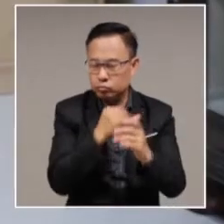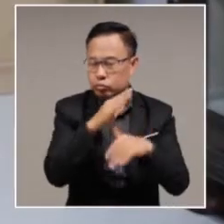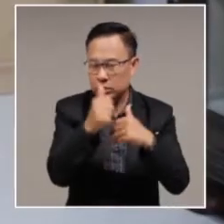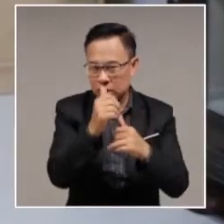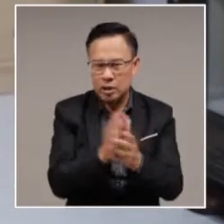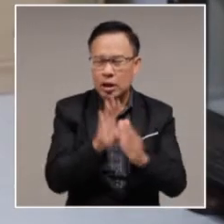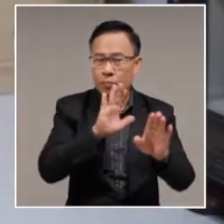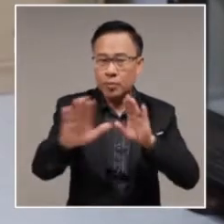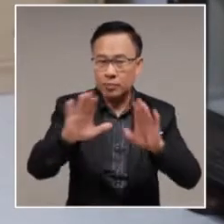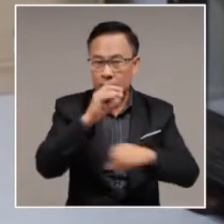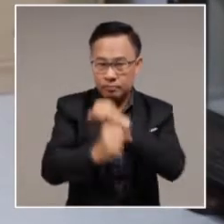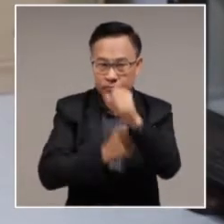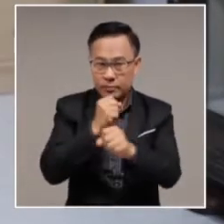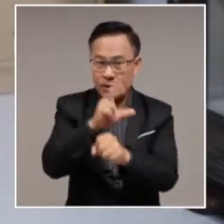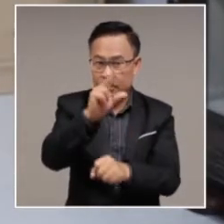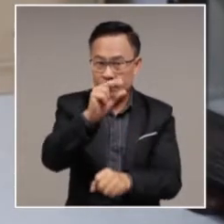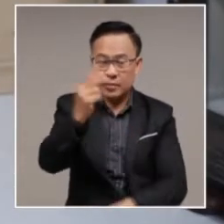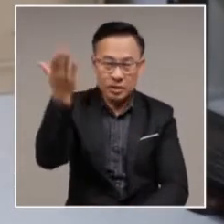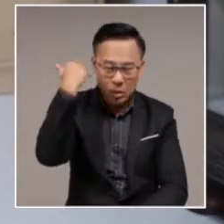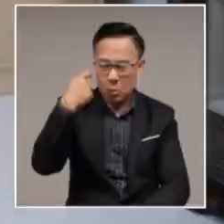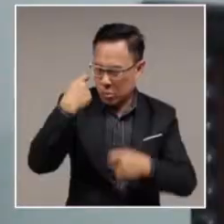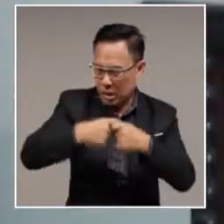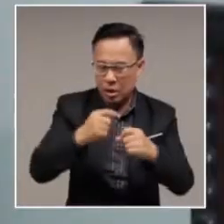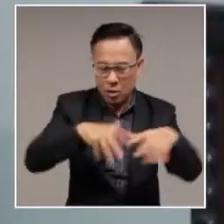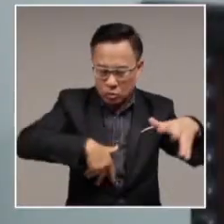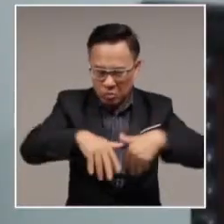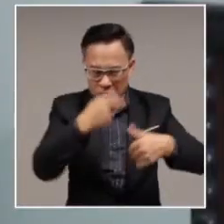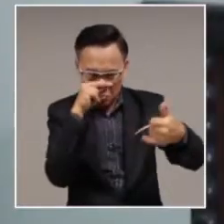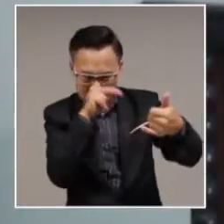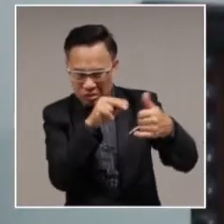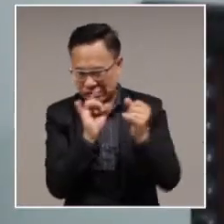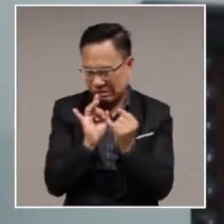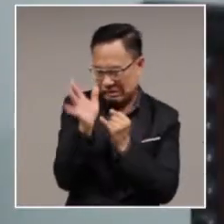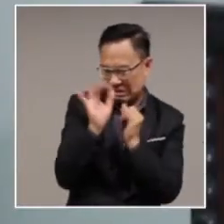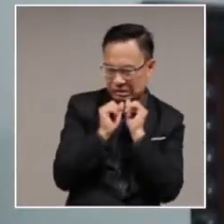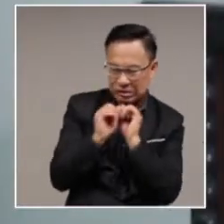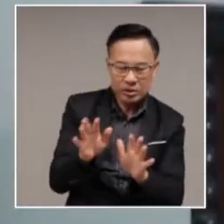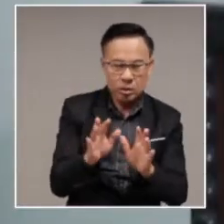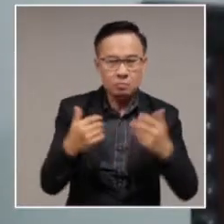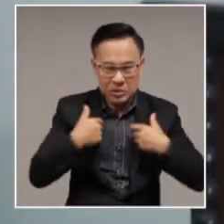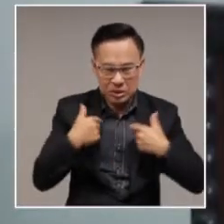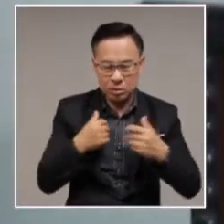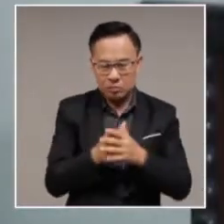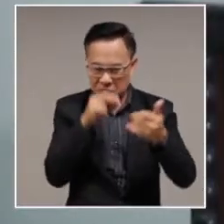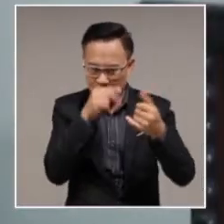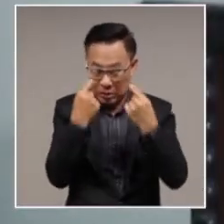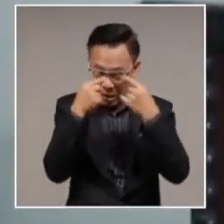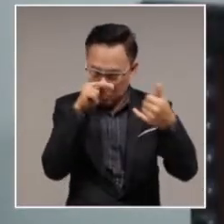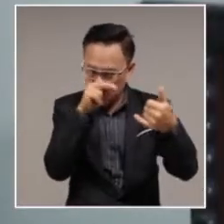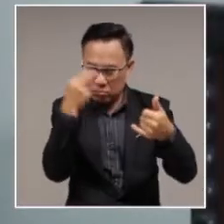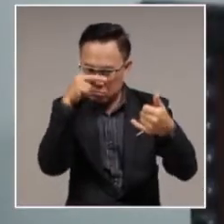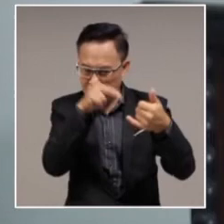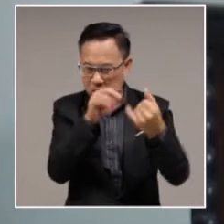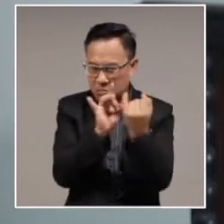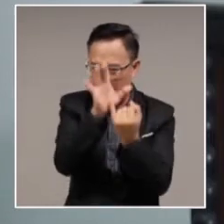าเดี๋ยวนี้ดีขึ้นกว่าสมัย30ปีที่แล้วมากค่ะเพราะว่าการให้เกียรติการสายตาที่มองแล้